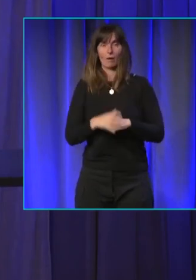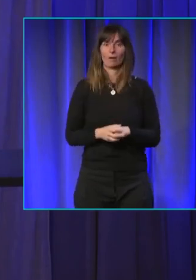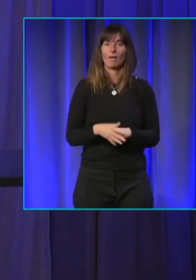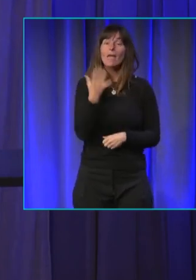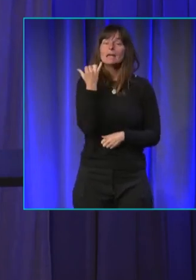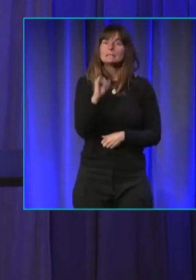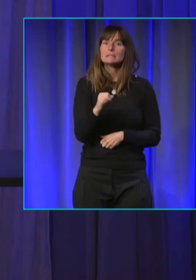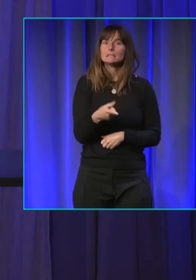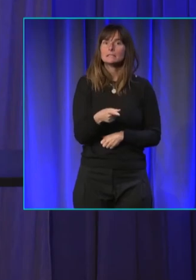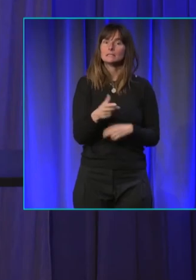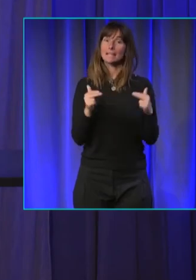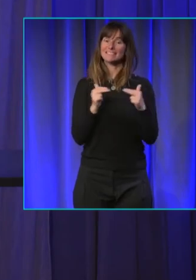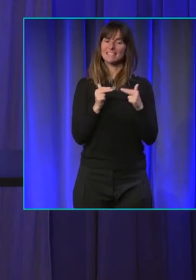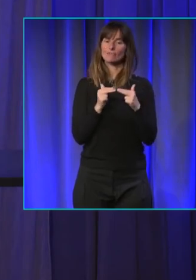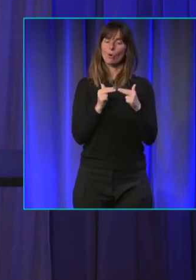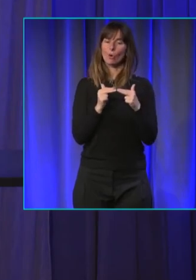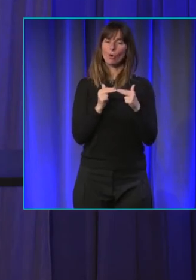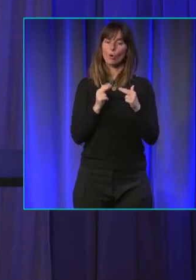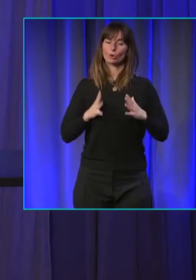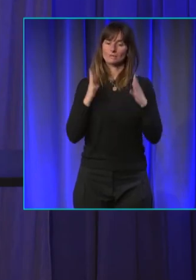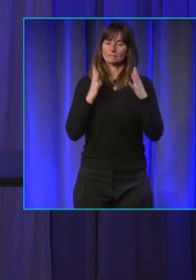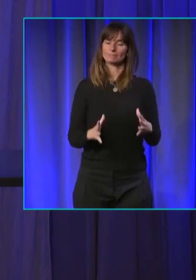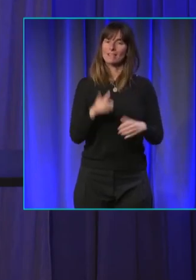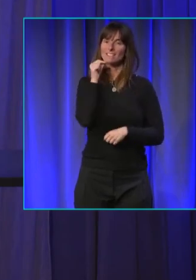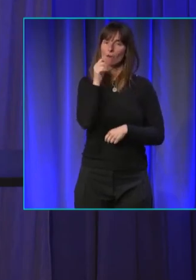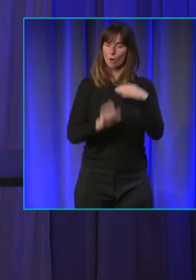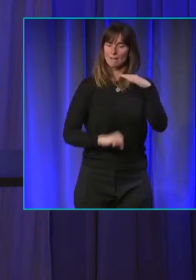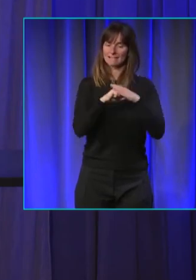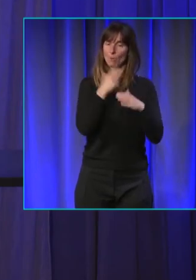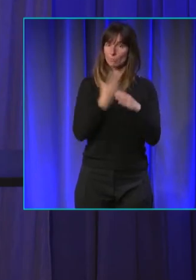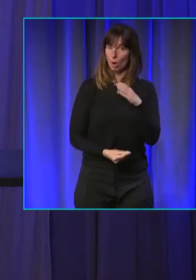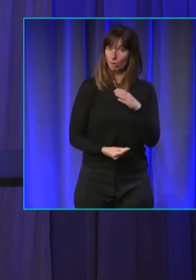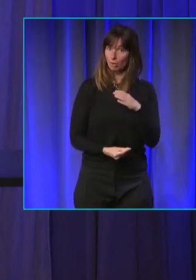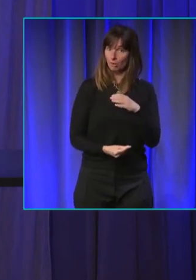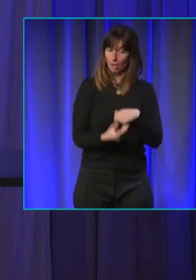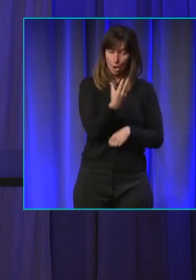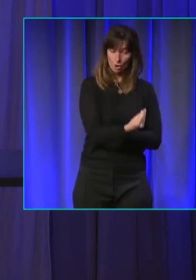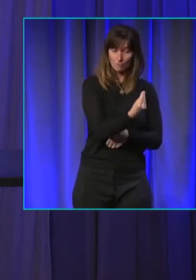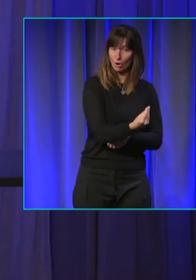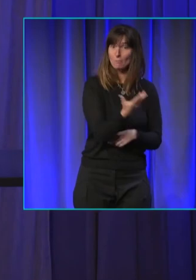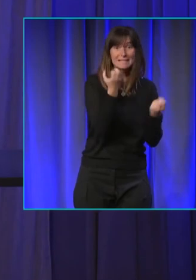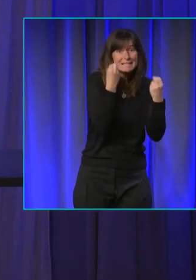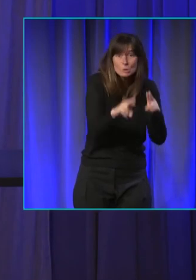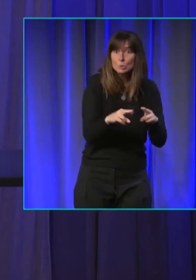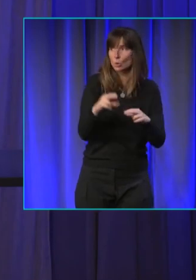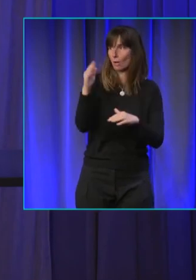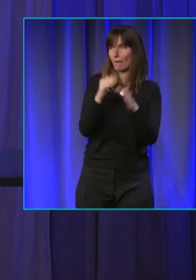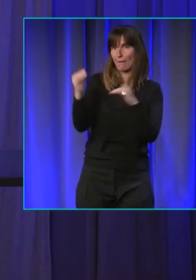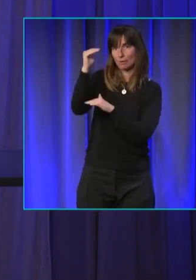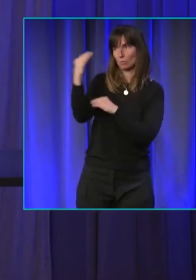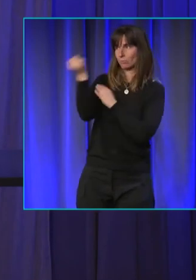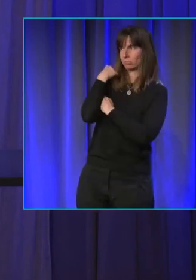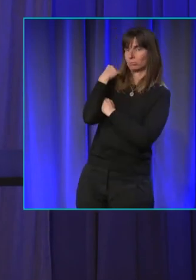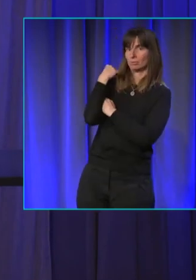niveau, si le niveau d'effort n'est pas maximal chez un enfant, forcément, il sera en dessous de l'adulte. Et donc, ça va jouer sur